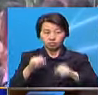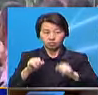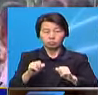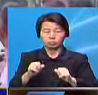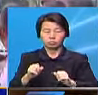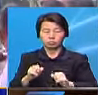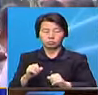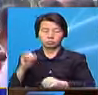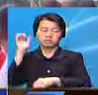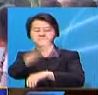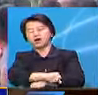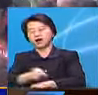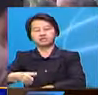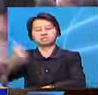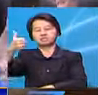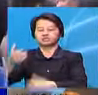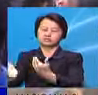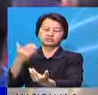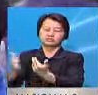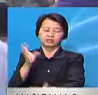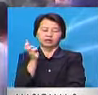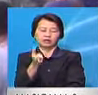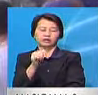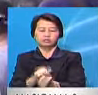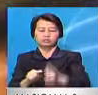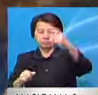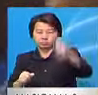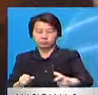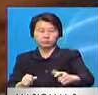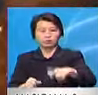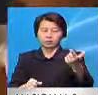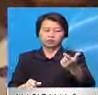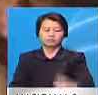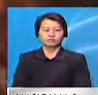mengatasi dengan mudah calon yang diturunkan oleh parti.